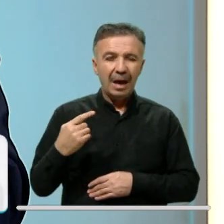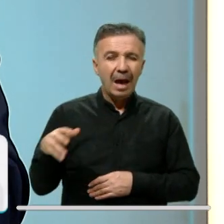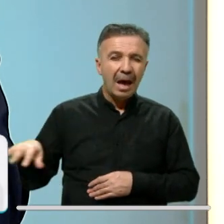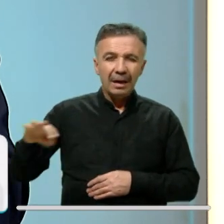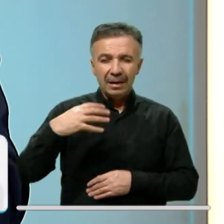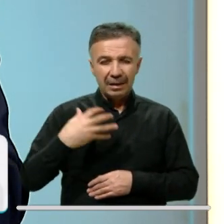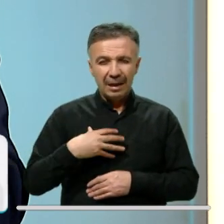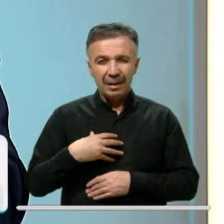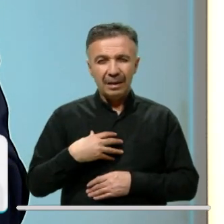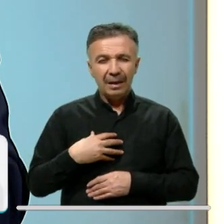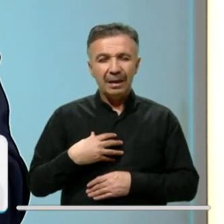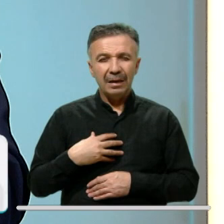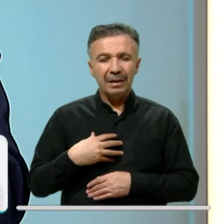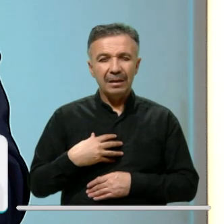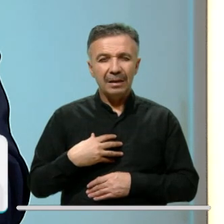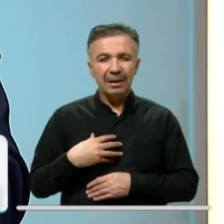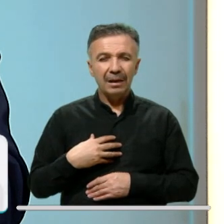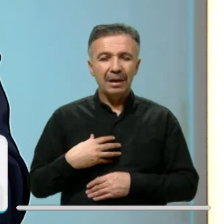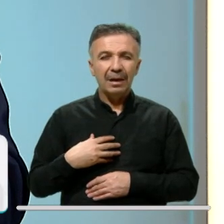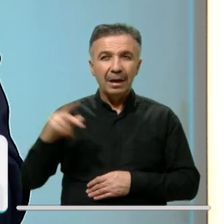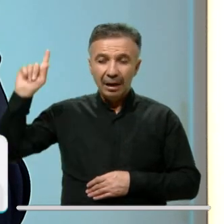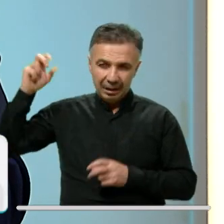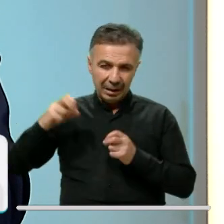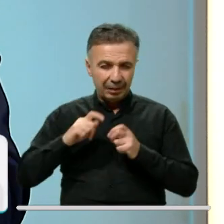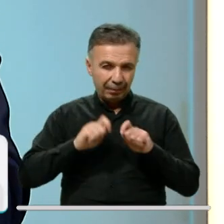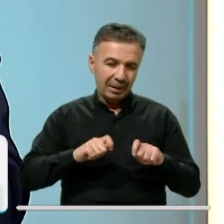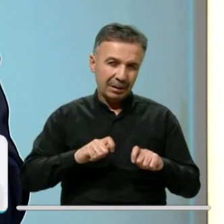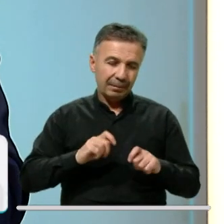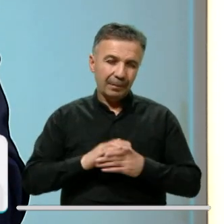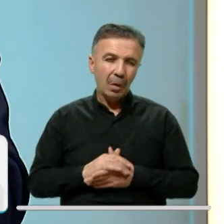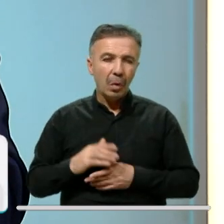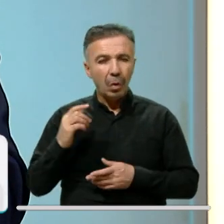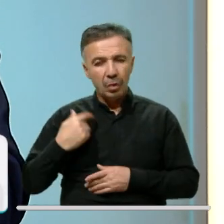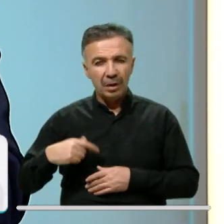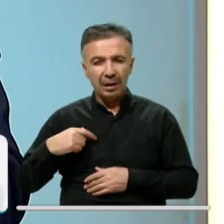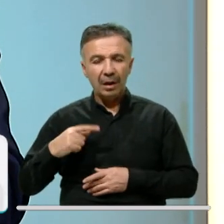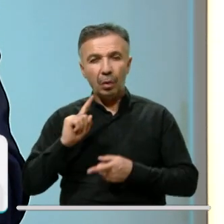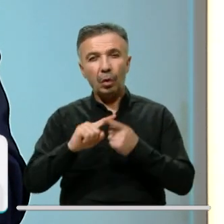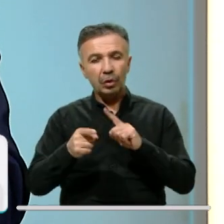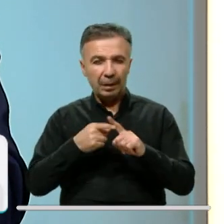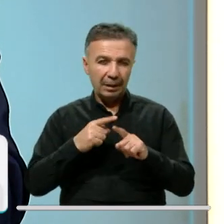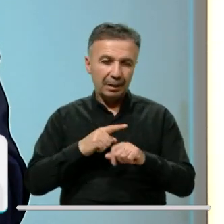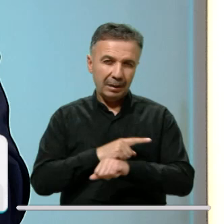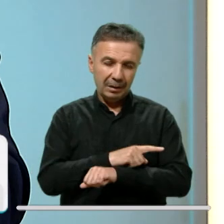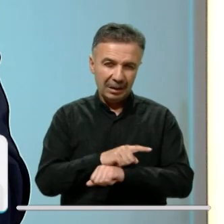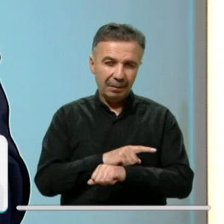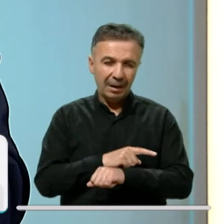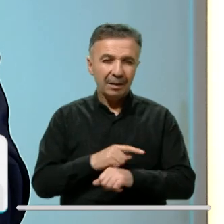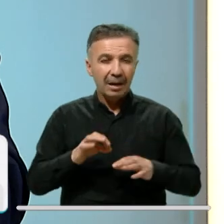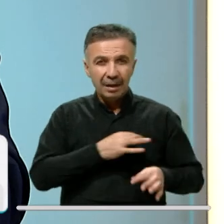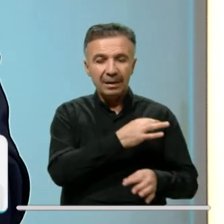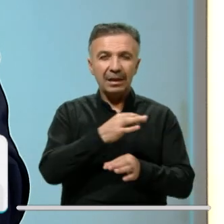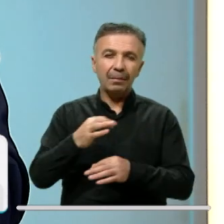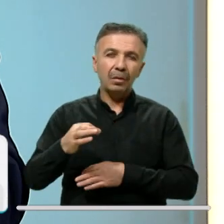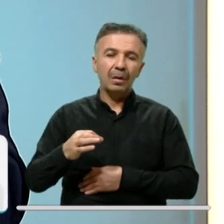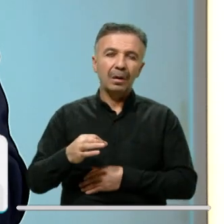bu tesbihi yapmasıdır. Ama özellikle Osmanlılar döneminde insanlar bu